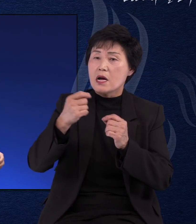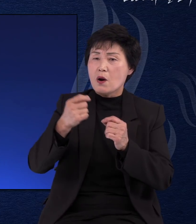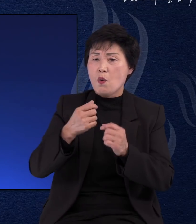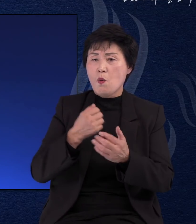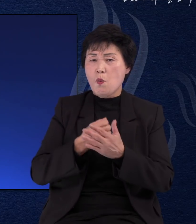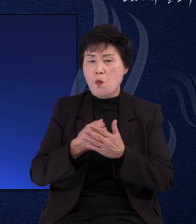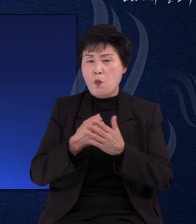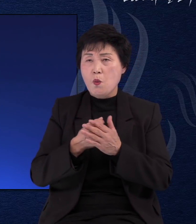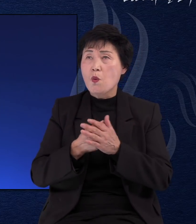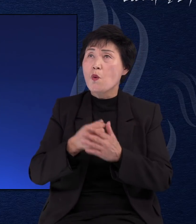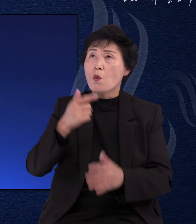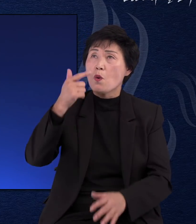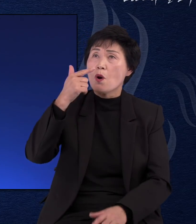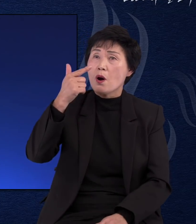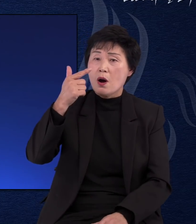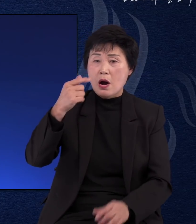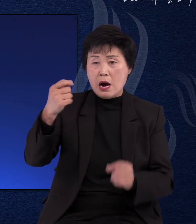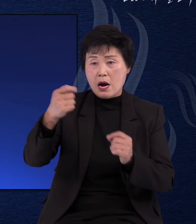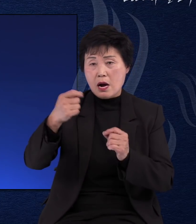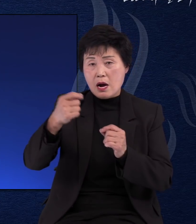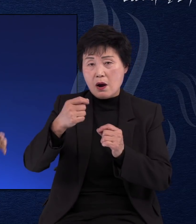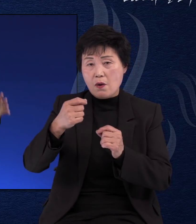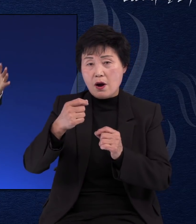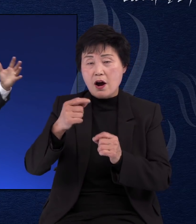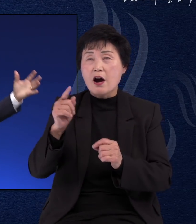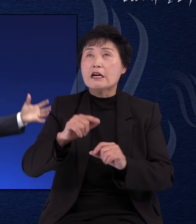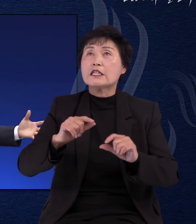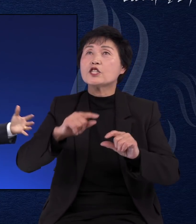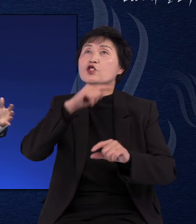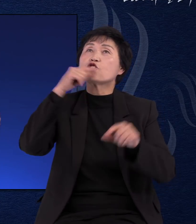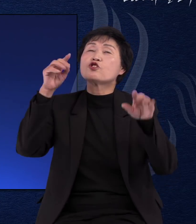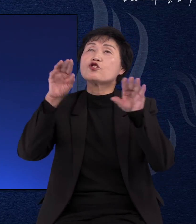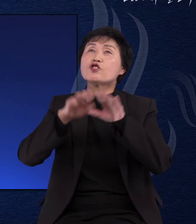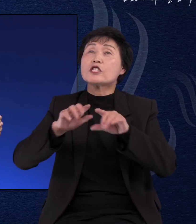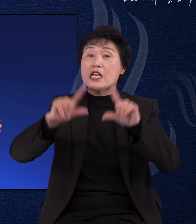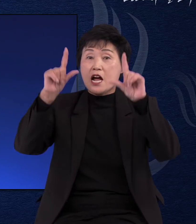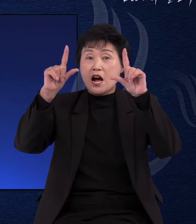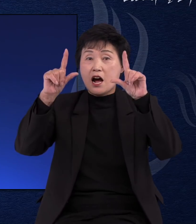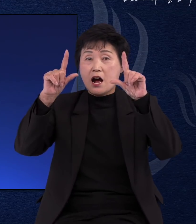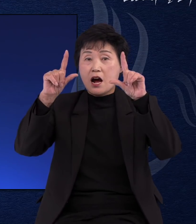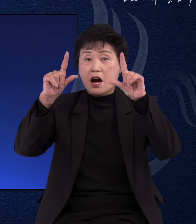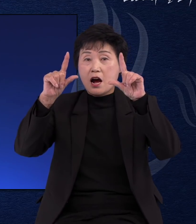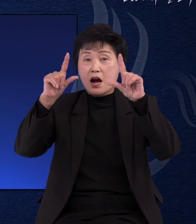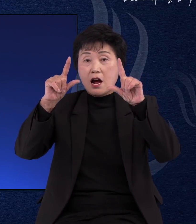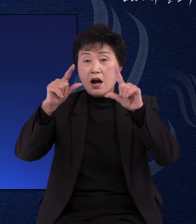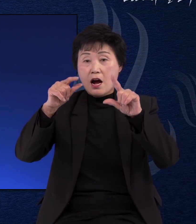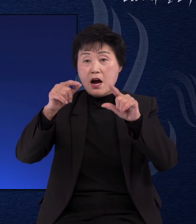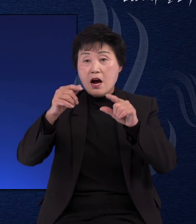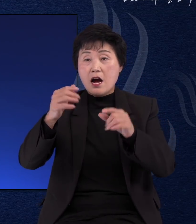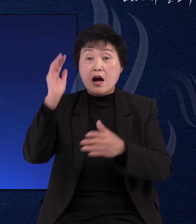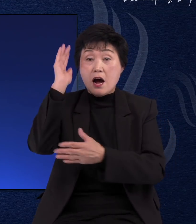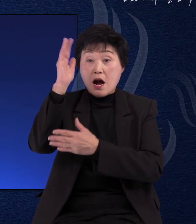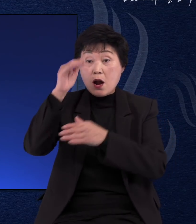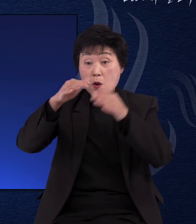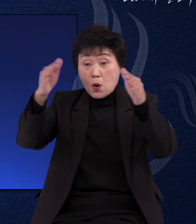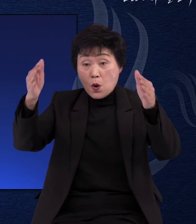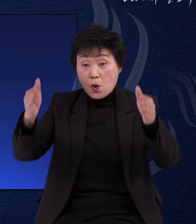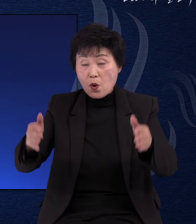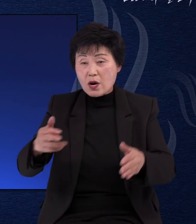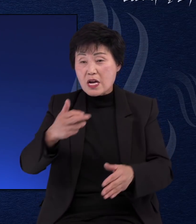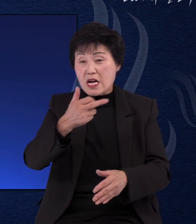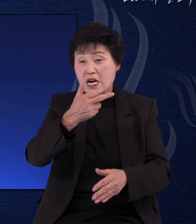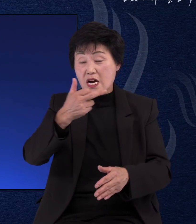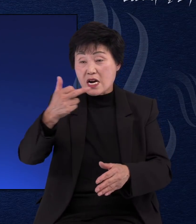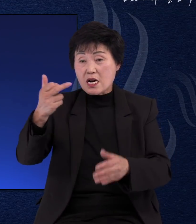하루는 갑자기 예배 강대상 밑에 큰 쓰레기 봉지 7개가 놓여졌는데 종이 하나가 있어요. 종이